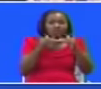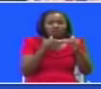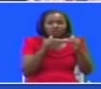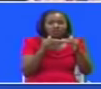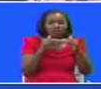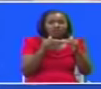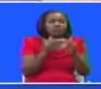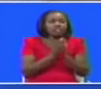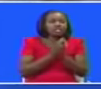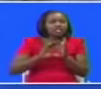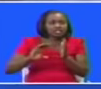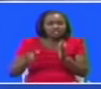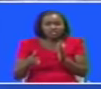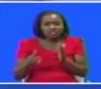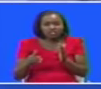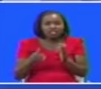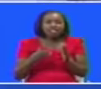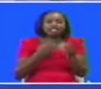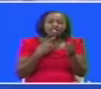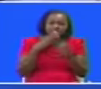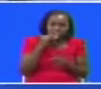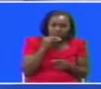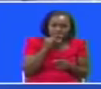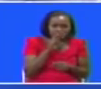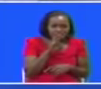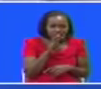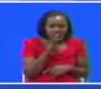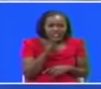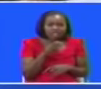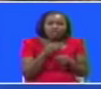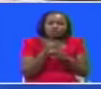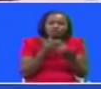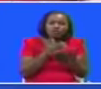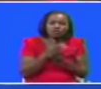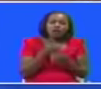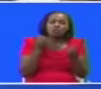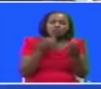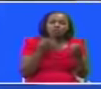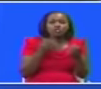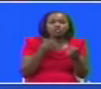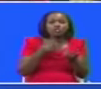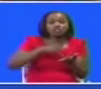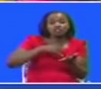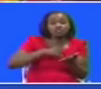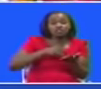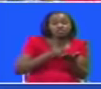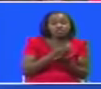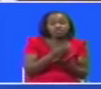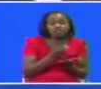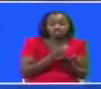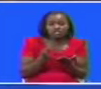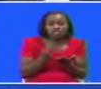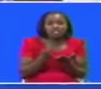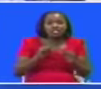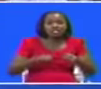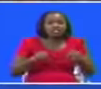level na counties wao wakizungumza na wakiangalia ya kuwa more investment resources zinatakikana katika hizo ma health